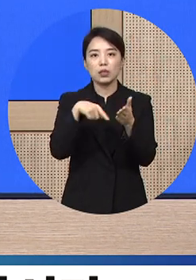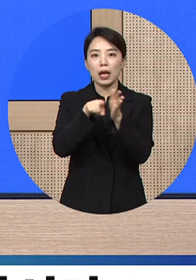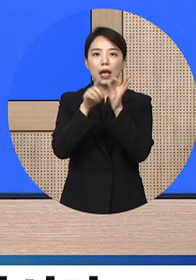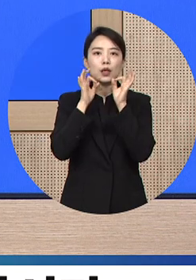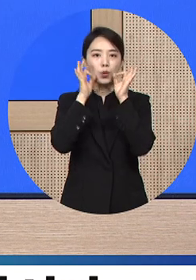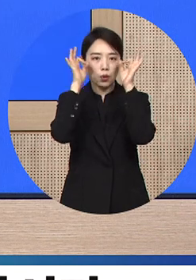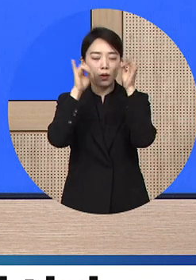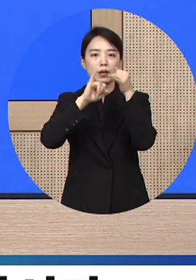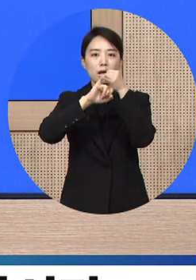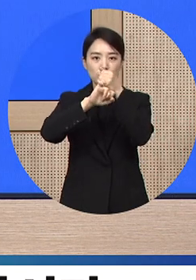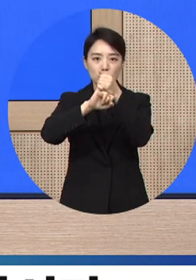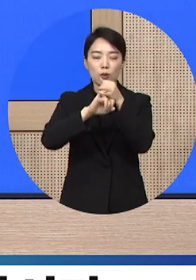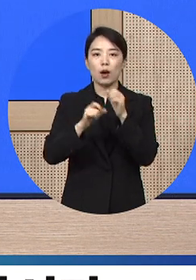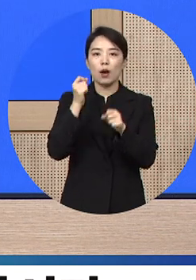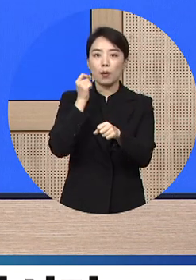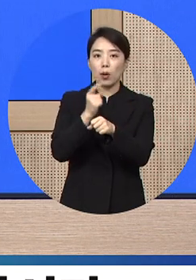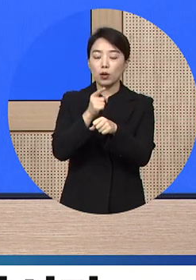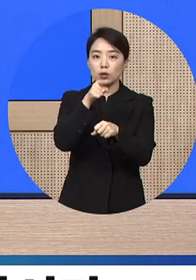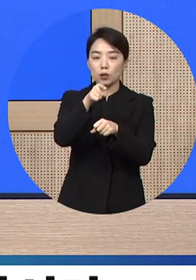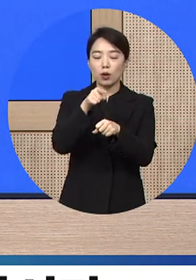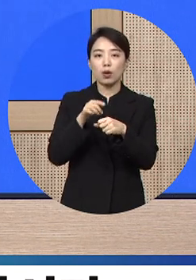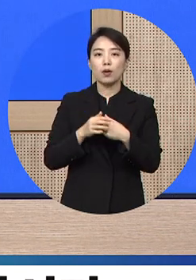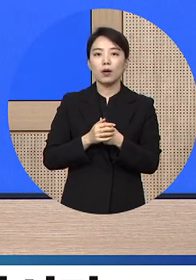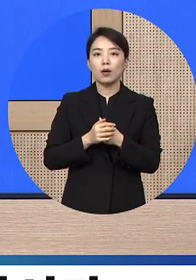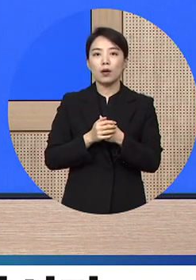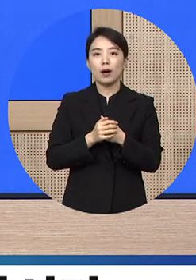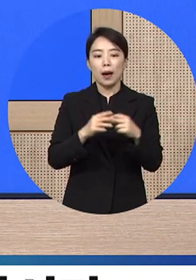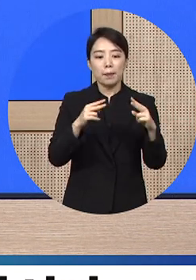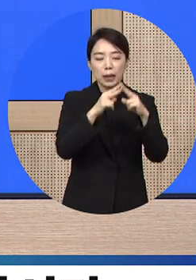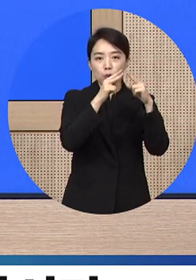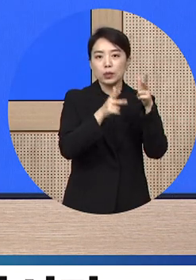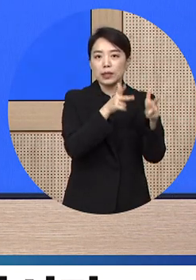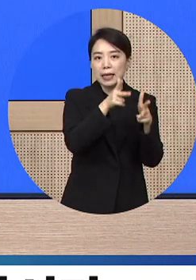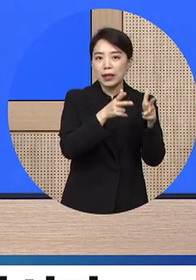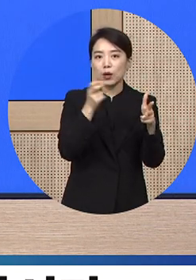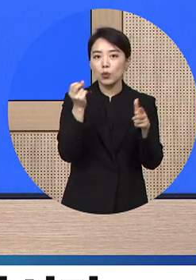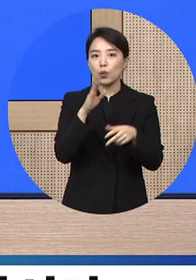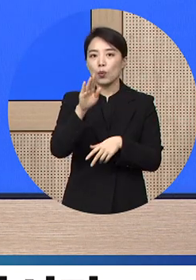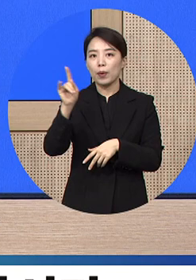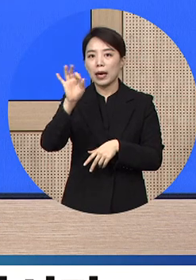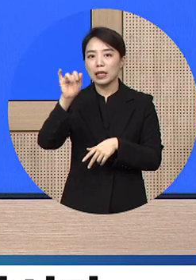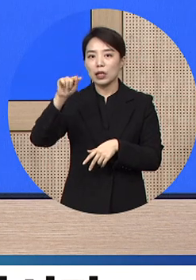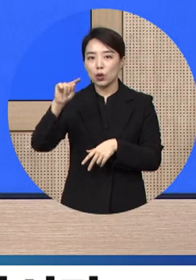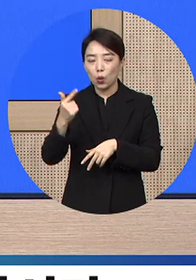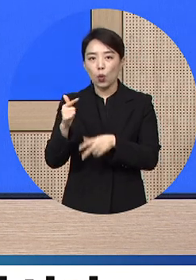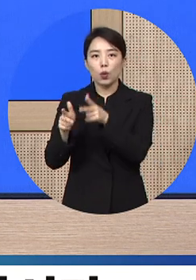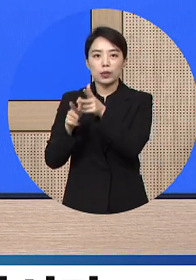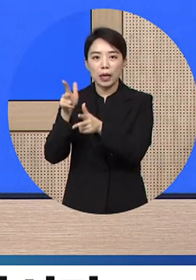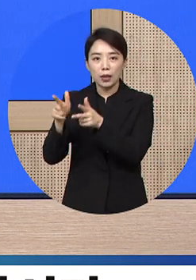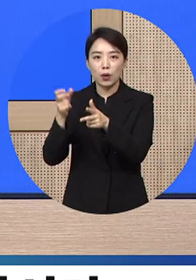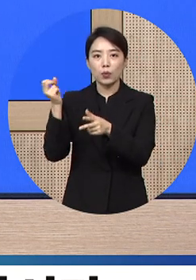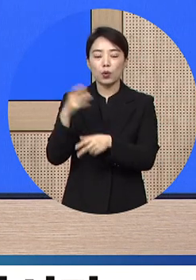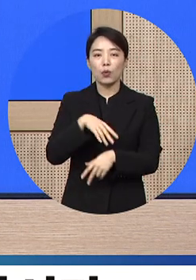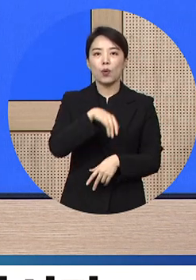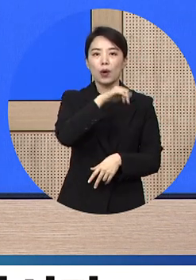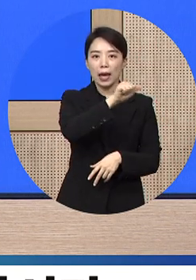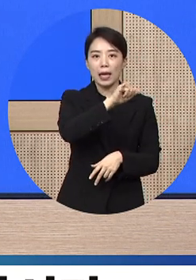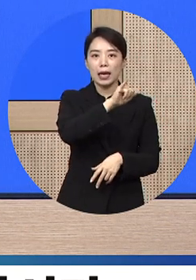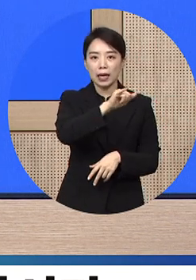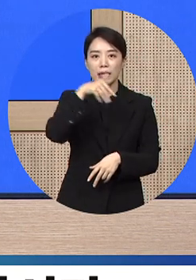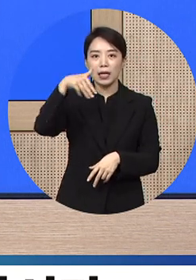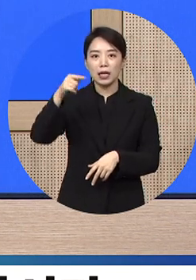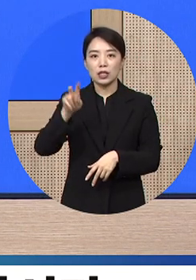것입니다. 이미 조직 개편을 통해서 반도체 산업과 바이오 산업과 AI 빅데이터과 첨단